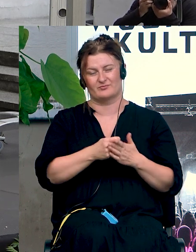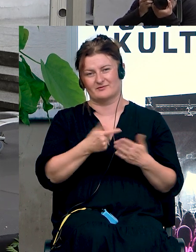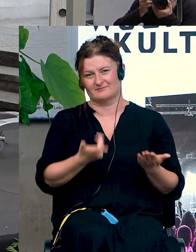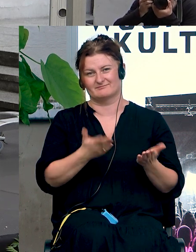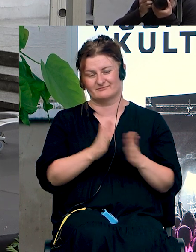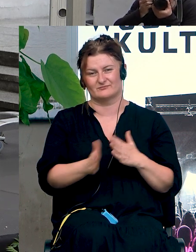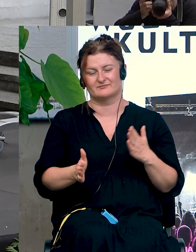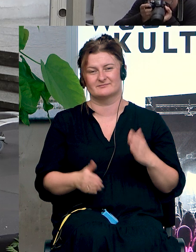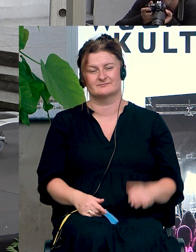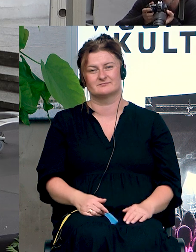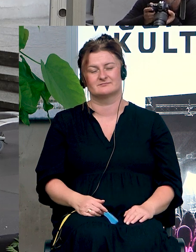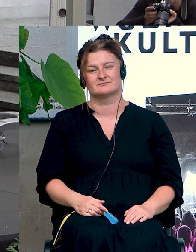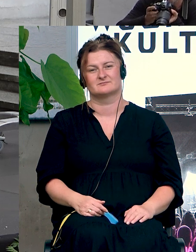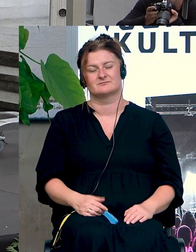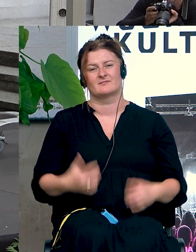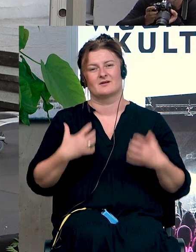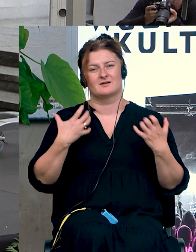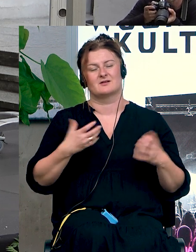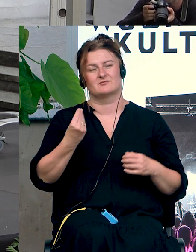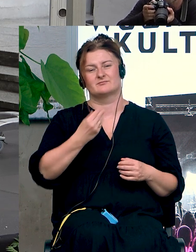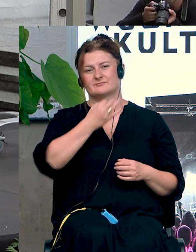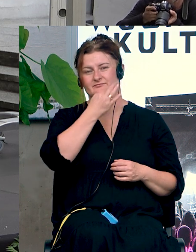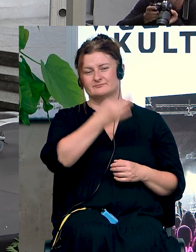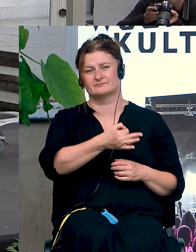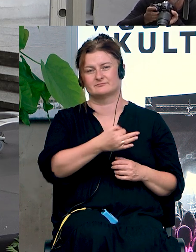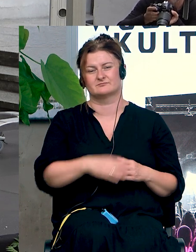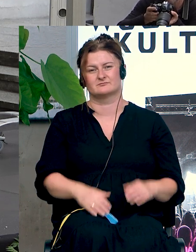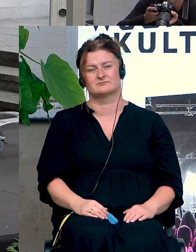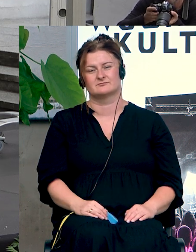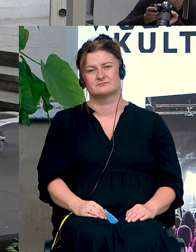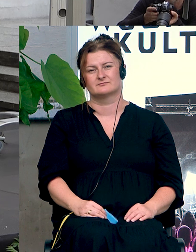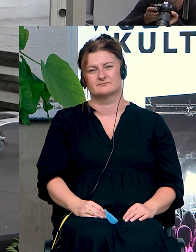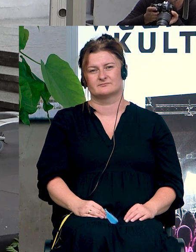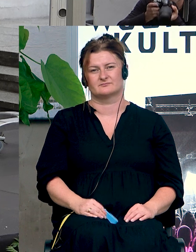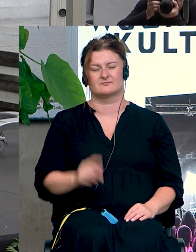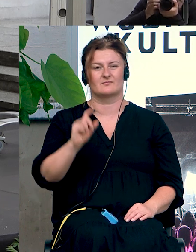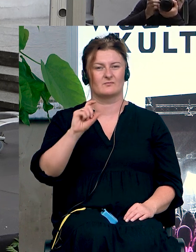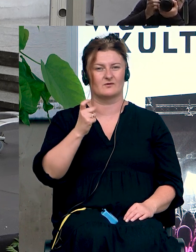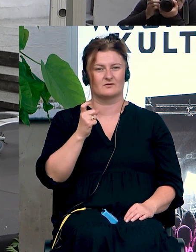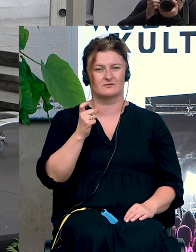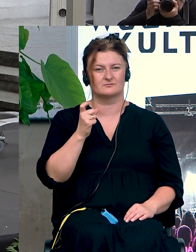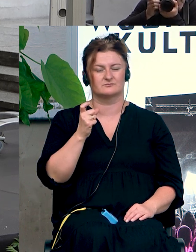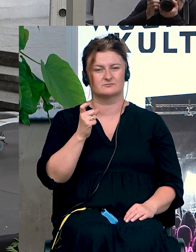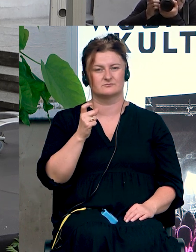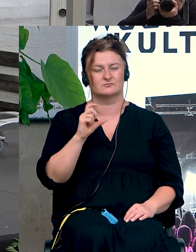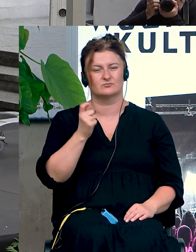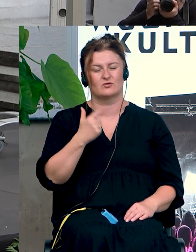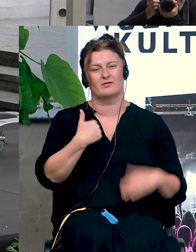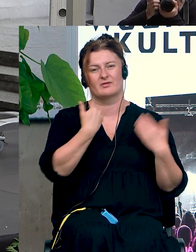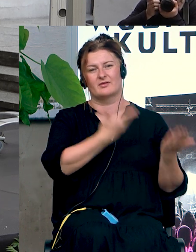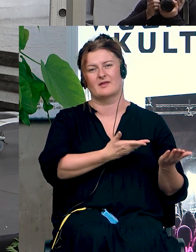ją. A chciałabym jeszcze zapytać, co dał